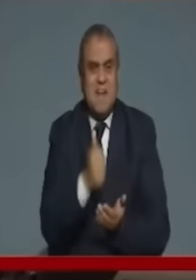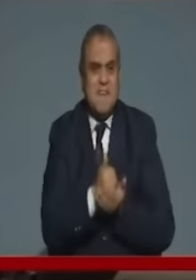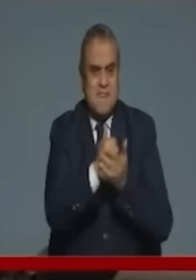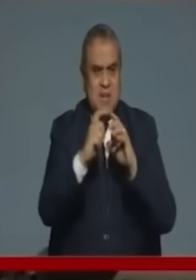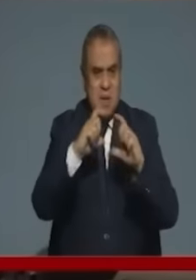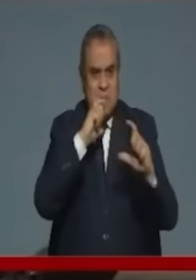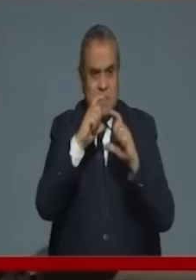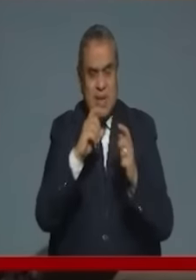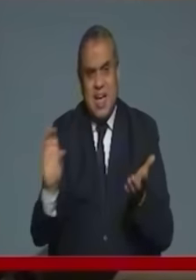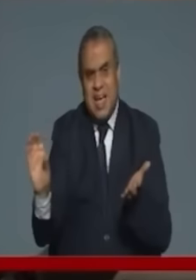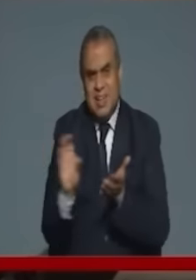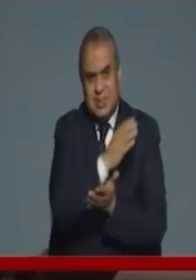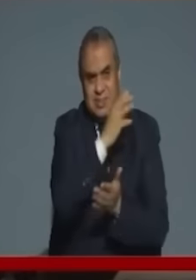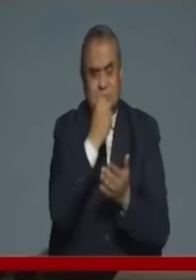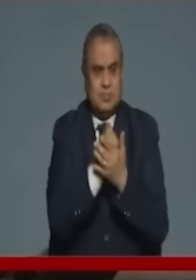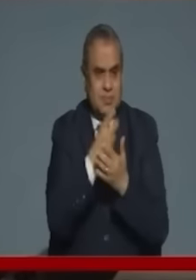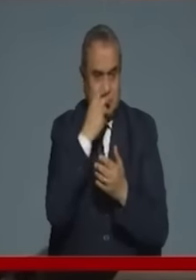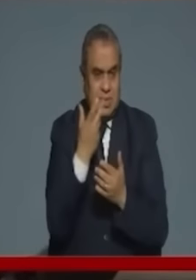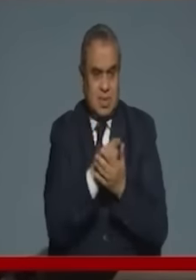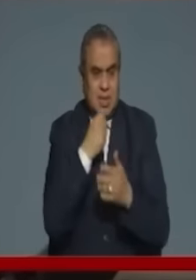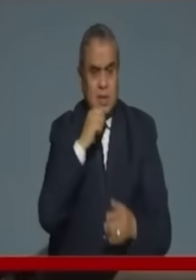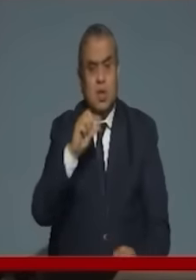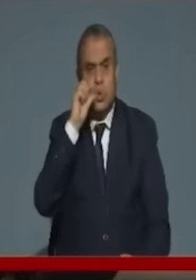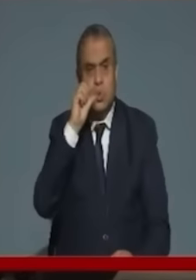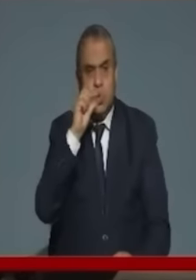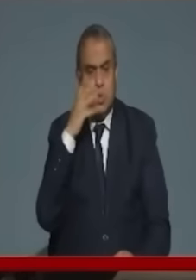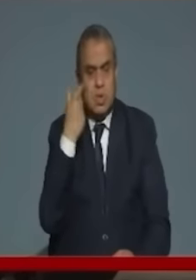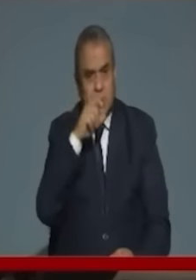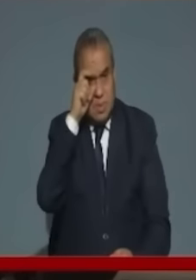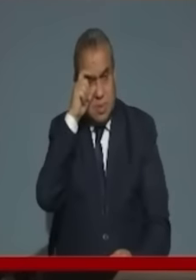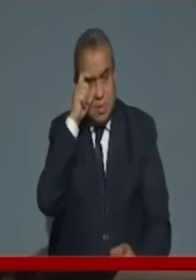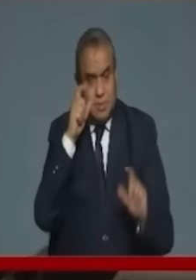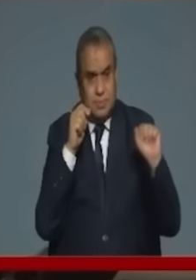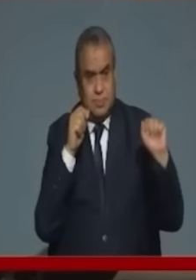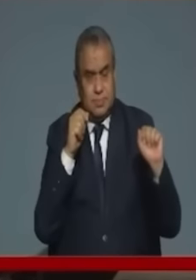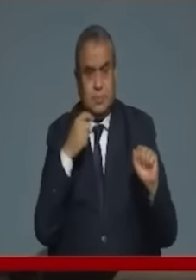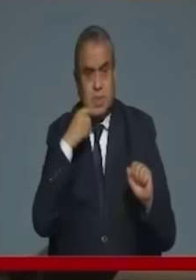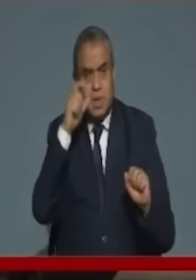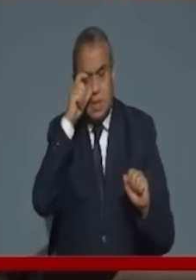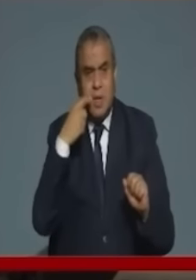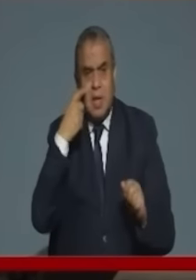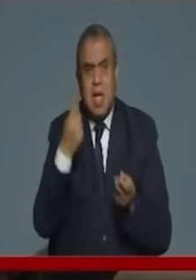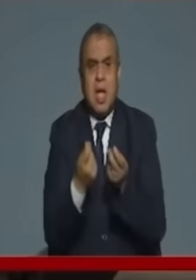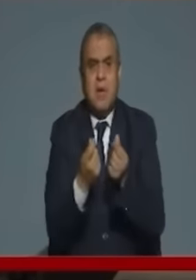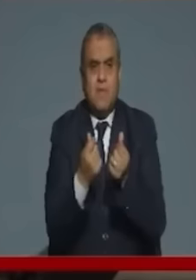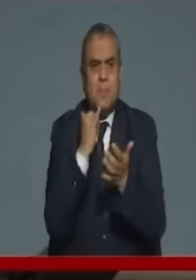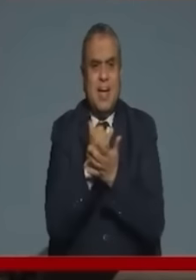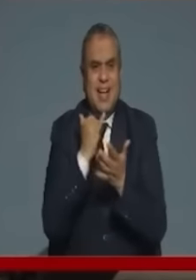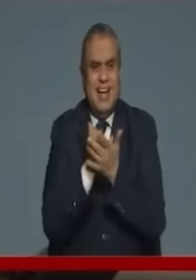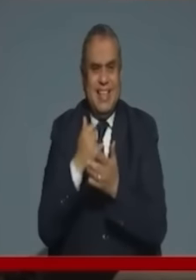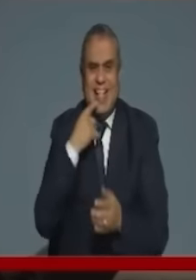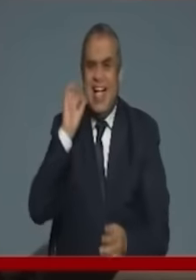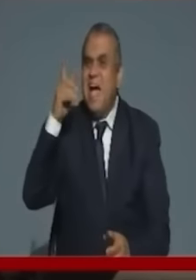طب احنا بقى يعني يا دكتور مصطفى يعني الدكتور معيط مش موجود مش كده؟ طب الحمد لله.